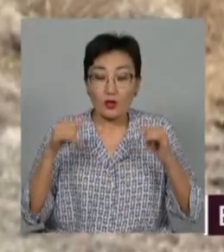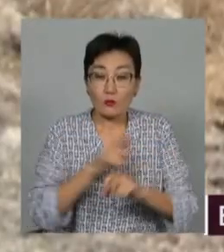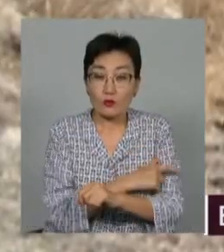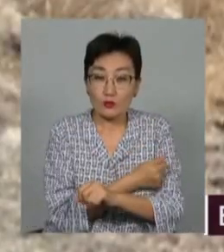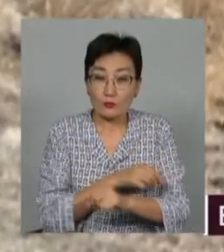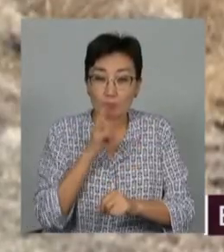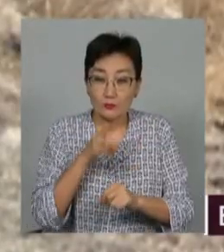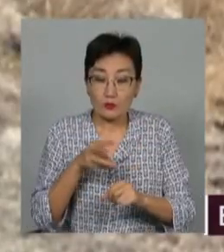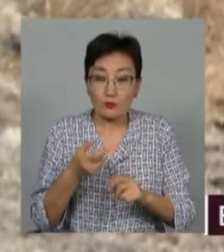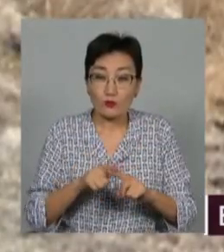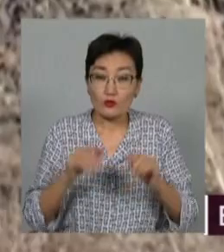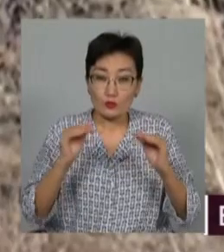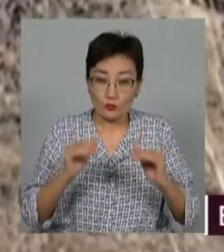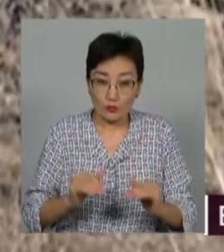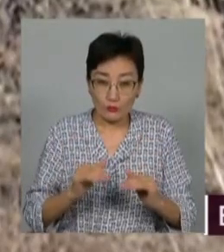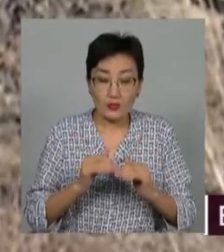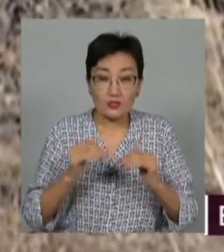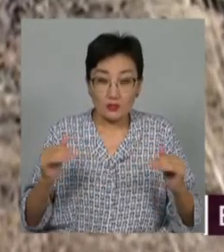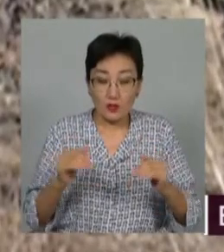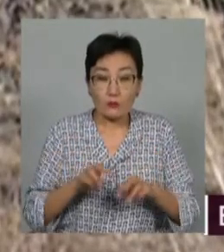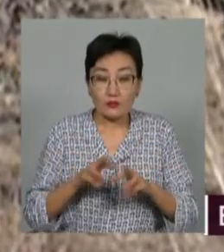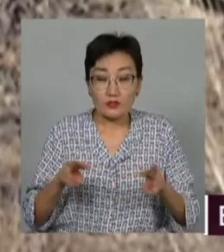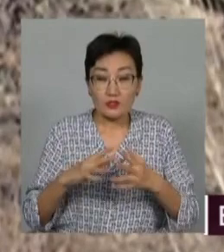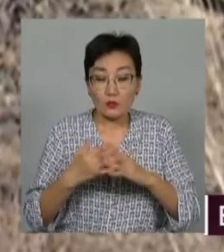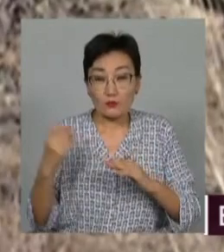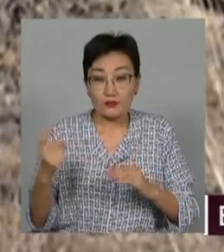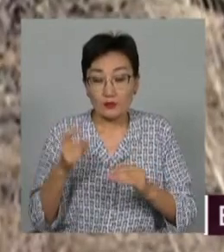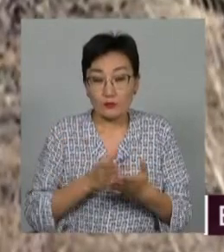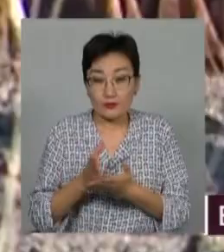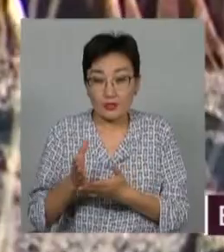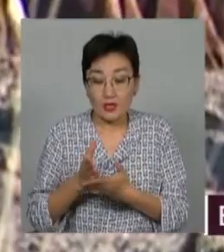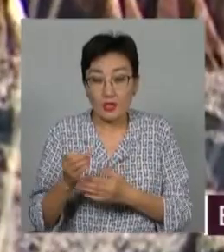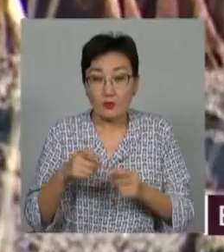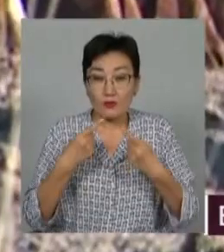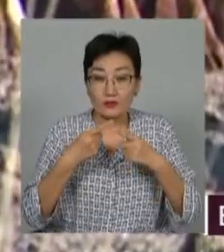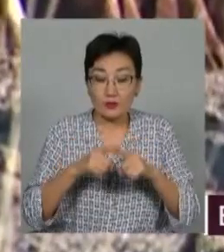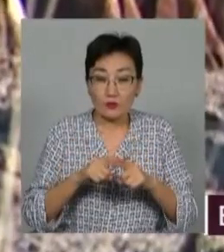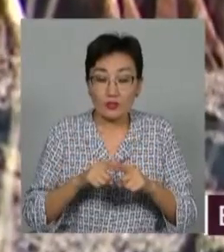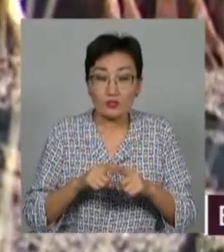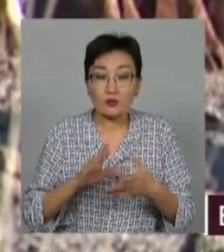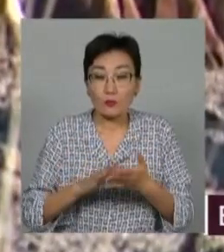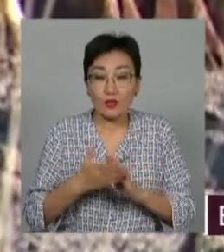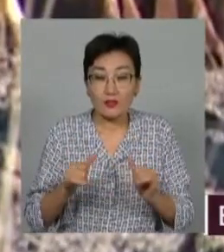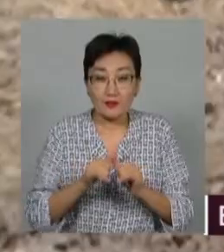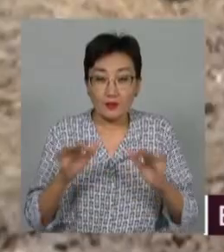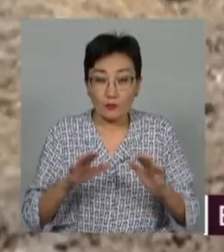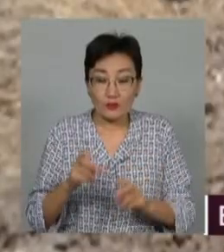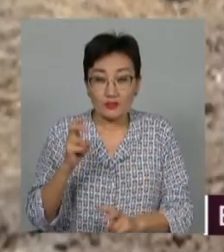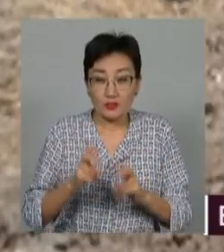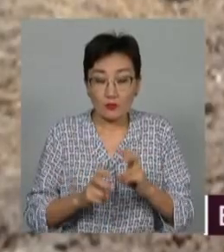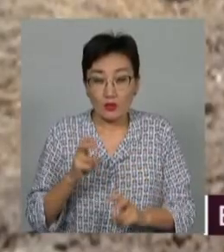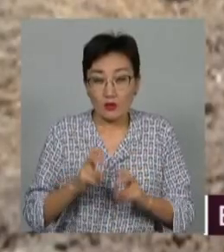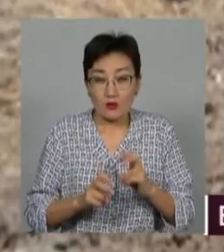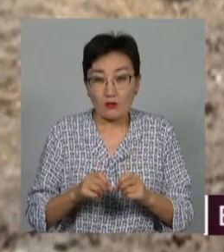жалақысы өте төменгі деңгейде. Бұдан бөлік министр ауыл шаруашылығы саласында әлі де технологиялық жағынан дамымай, өндірісте